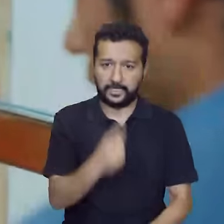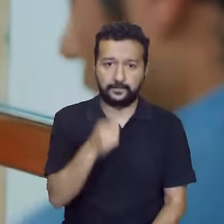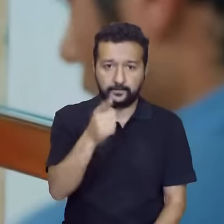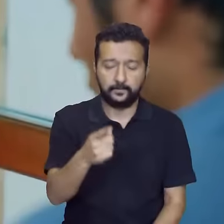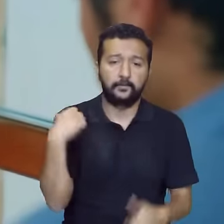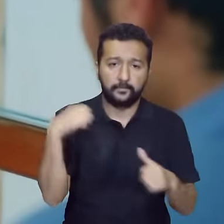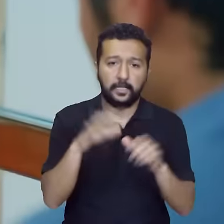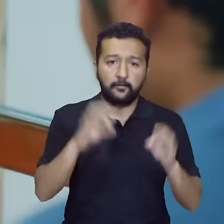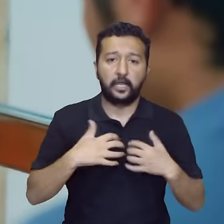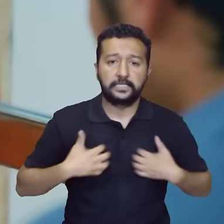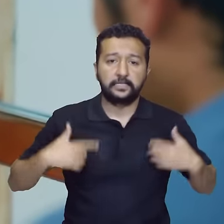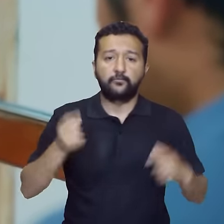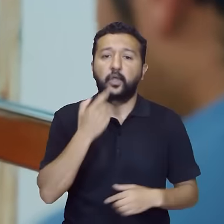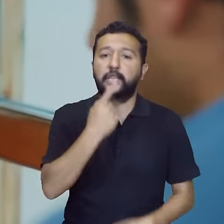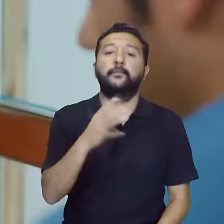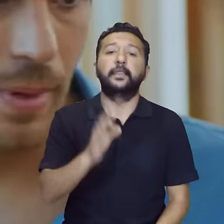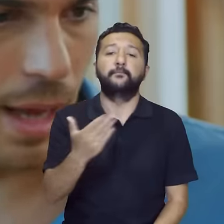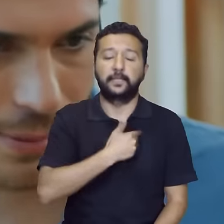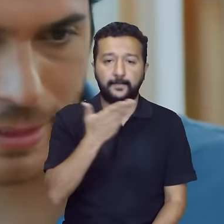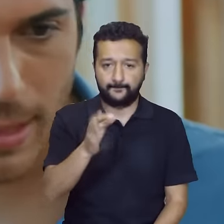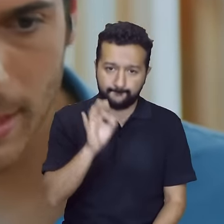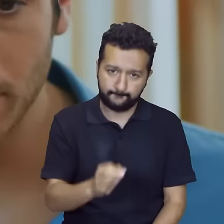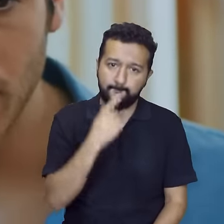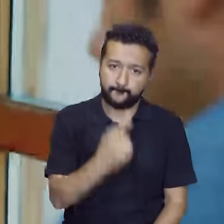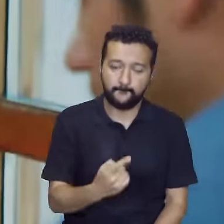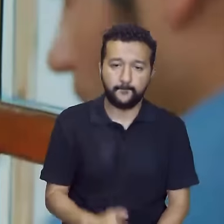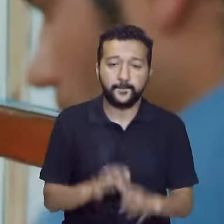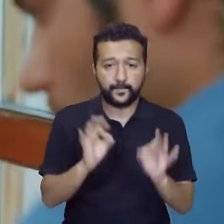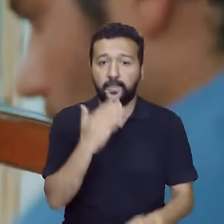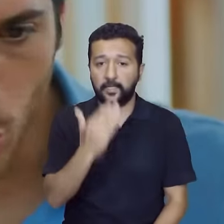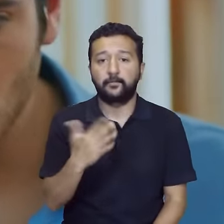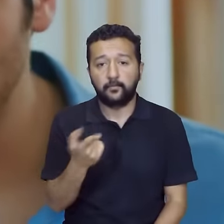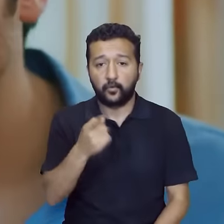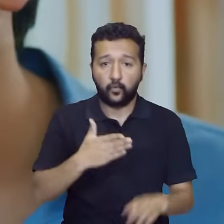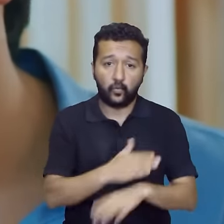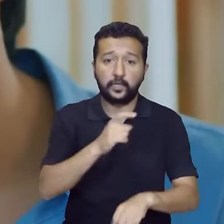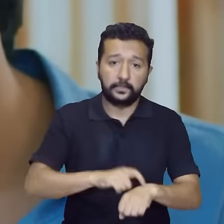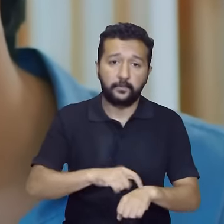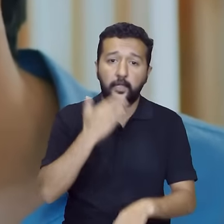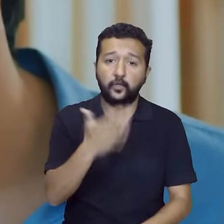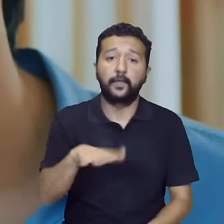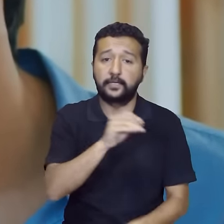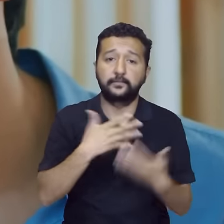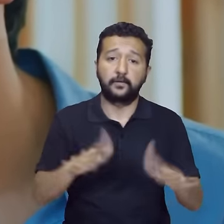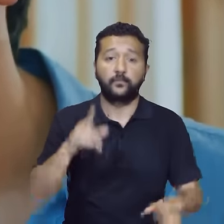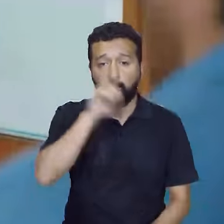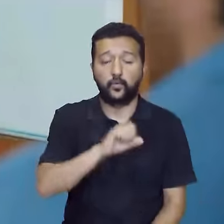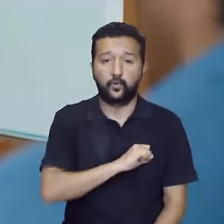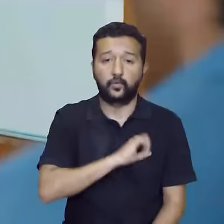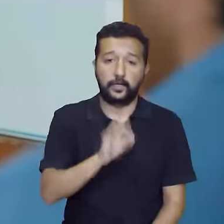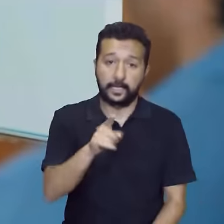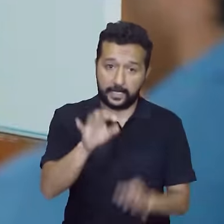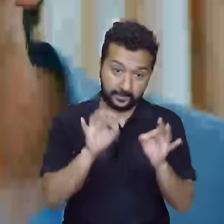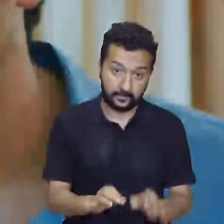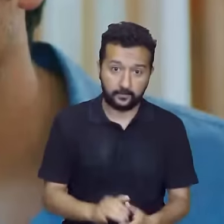mi? Bir daha böyle cesareti nerede buluruz demedin mi bana? Evet dedim. Dedim ama doğru zamanda söylemezsek her şeyi mahvederiz diye korktum.